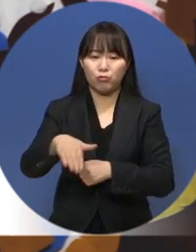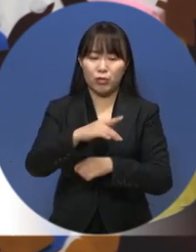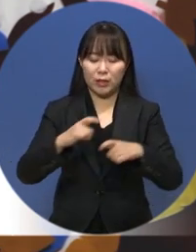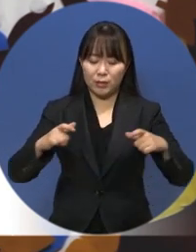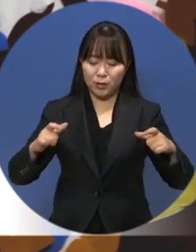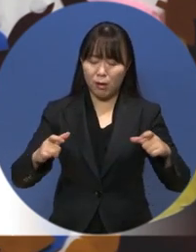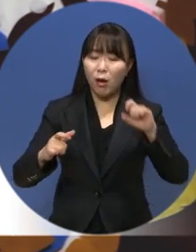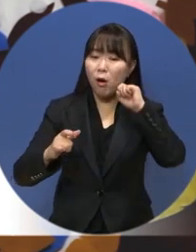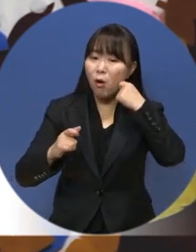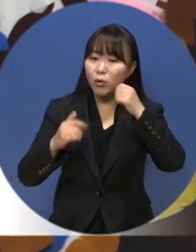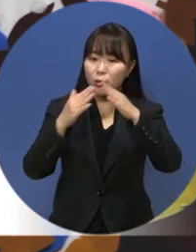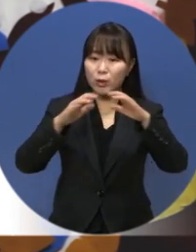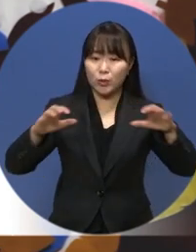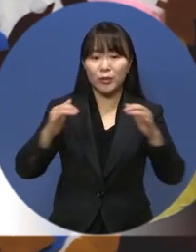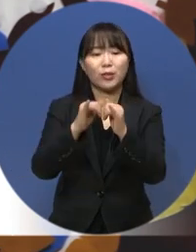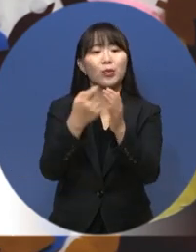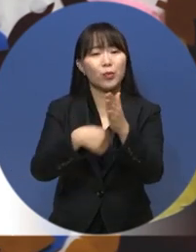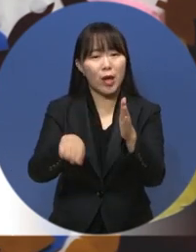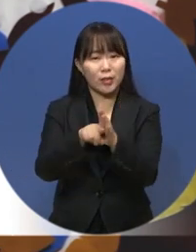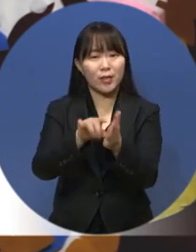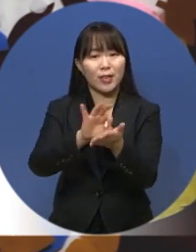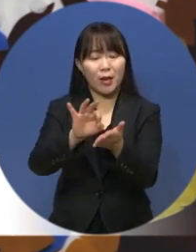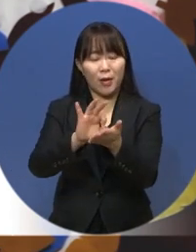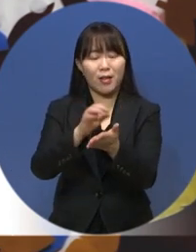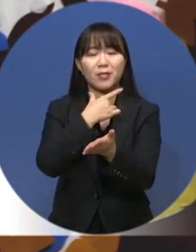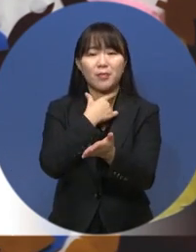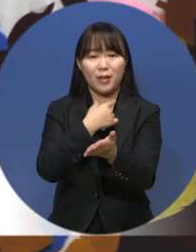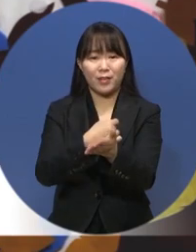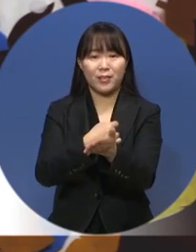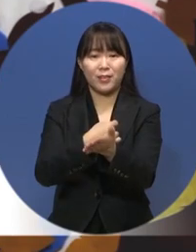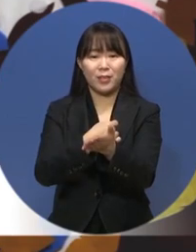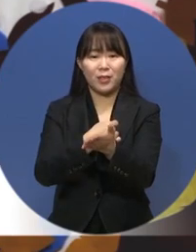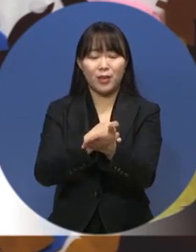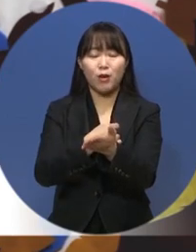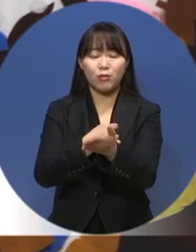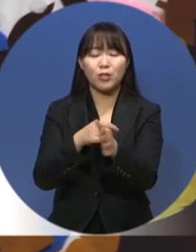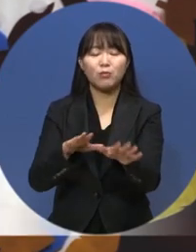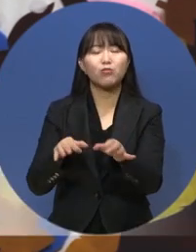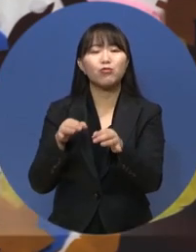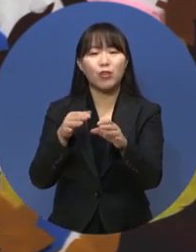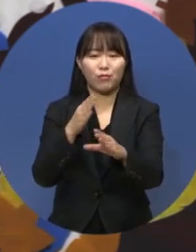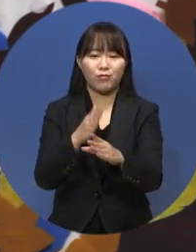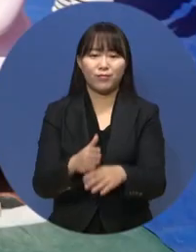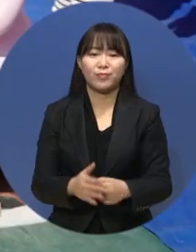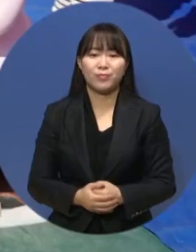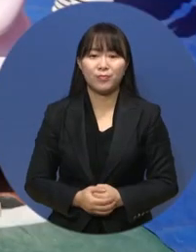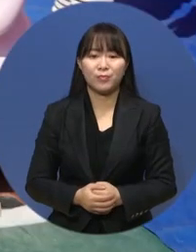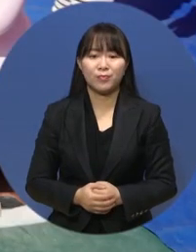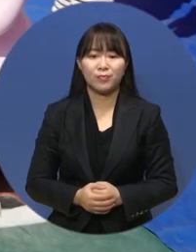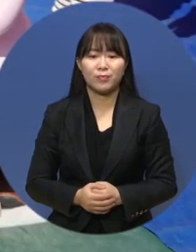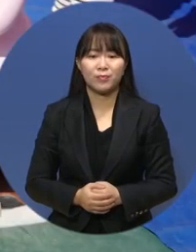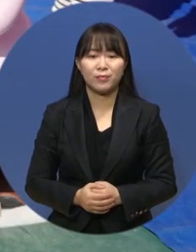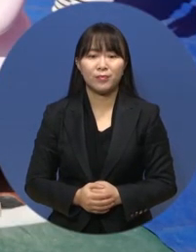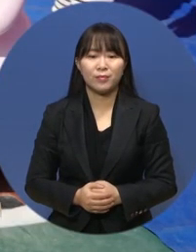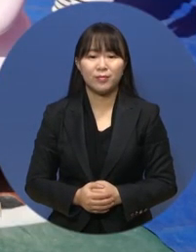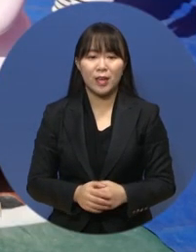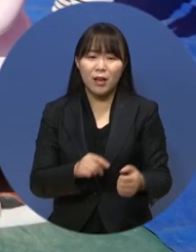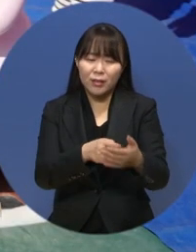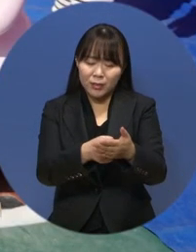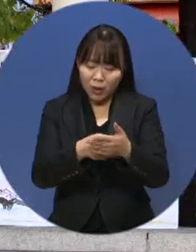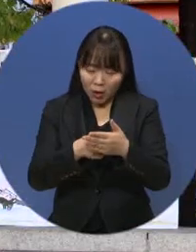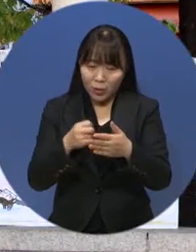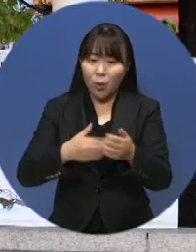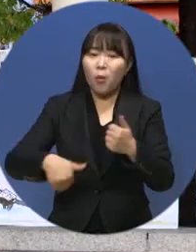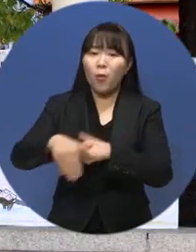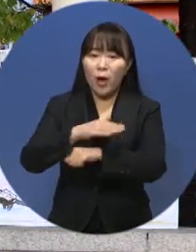어려운 이웃들을 위해서 쓰여 지면 좋을 것 같아서 후원을 하고 있었어요 절약과